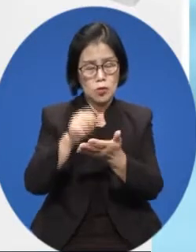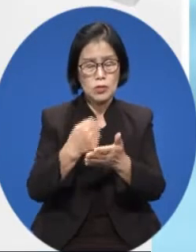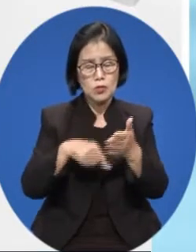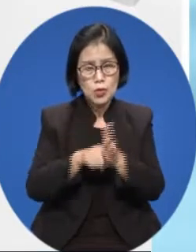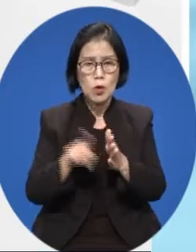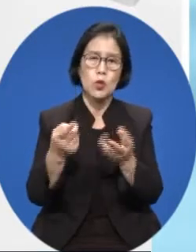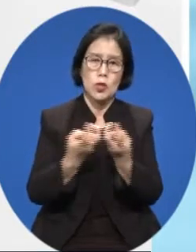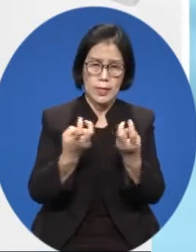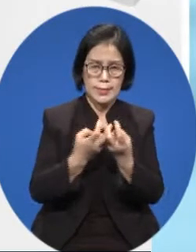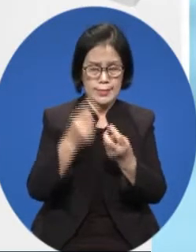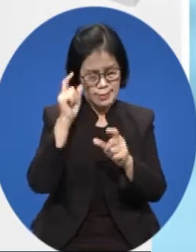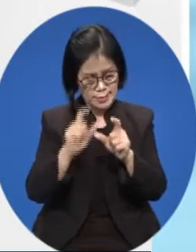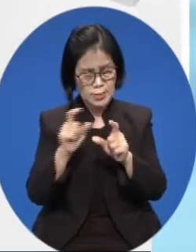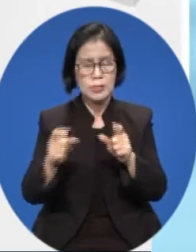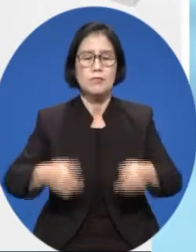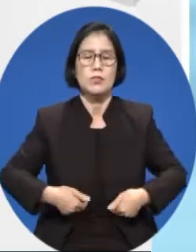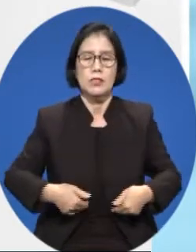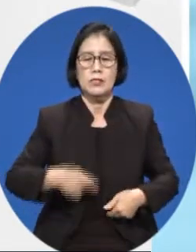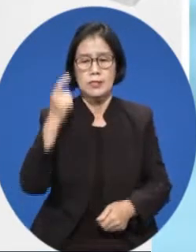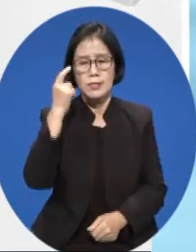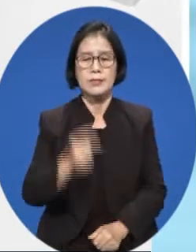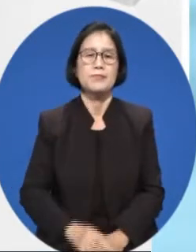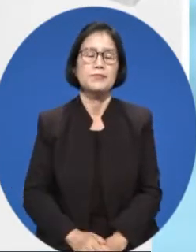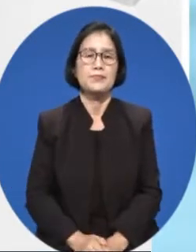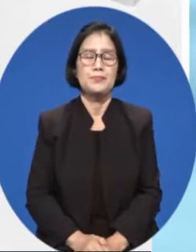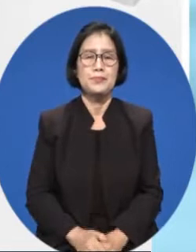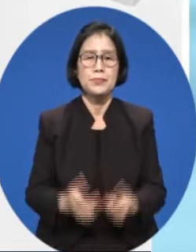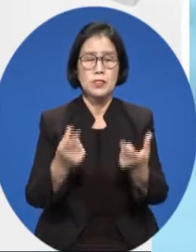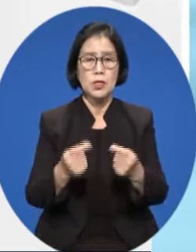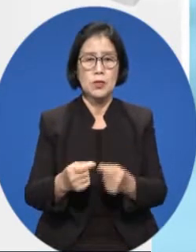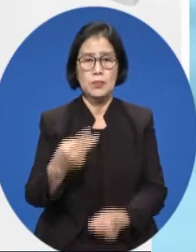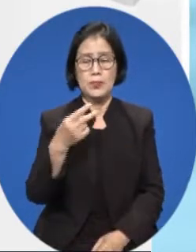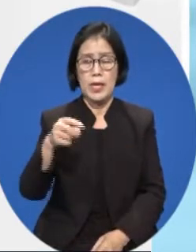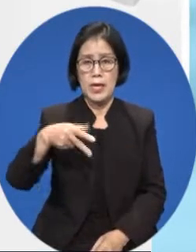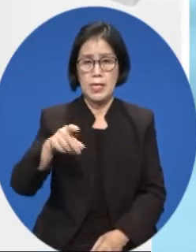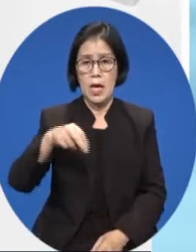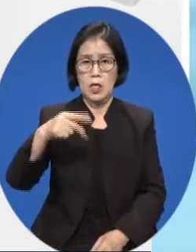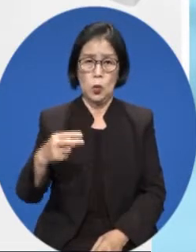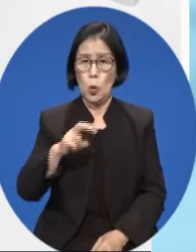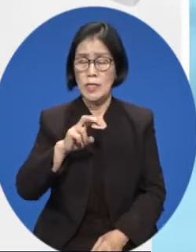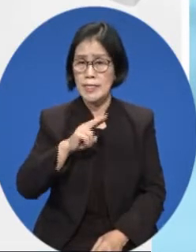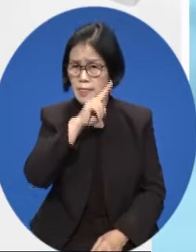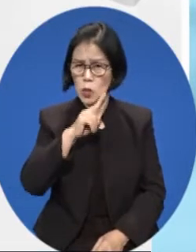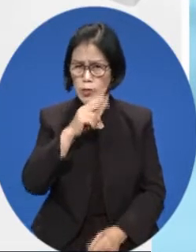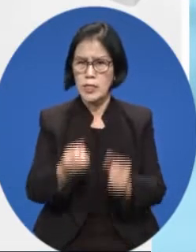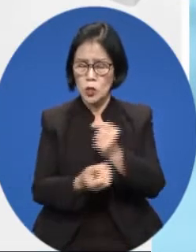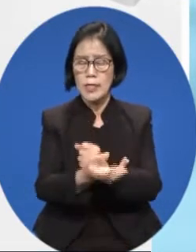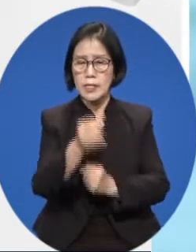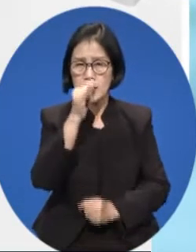정말 힘 자수 거야 된다 이렇게 생각하거든요 그만큼 뭐 대장동 뭐 의역이 어느 정도 영향을 줘 미쳤을 가능성도